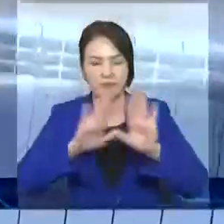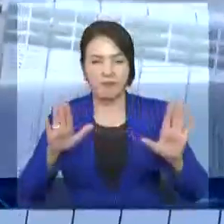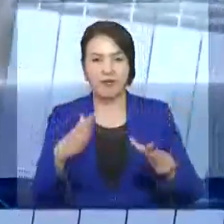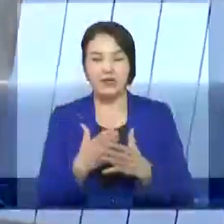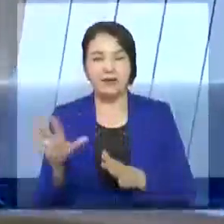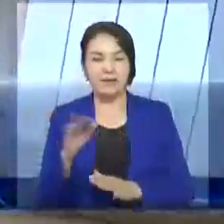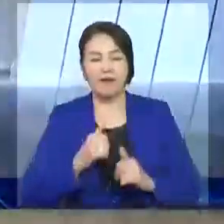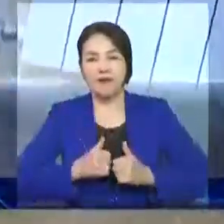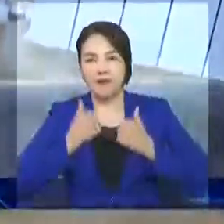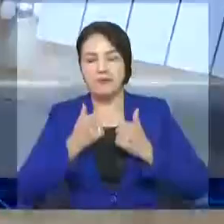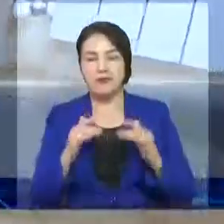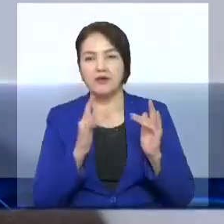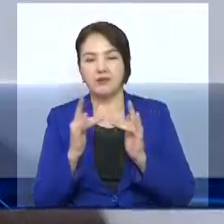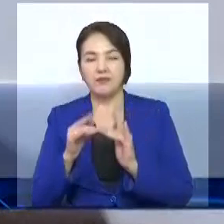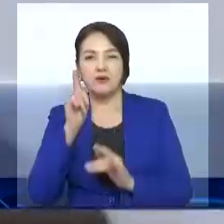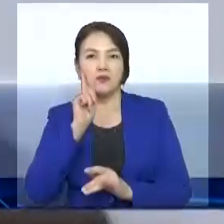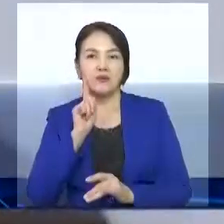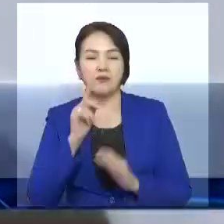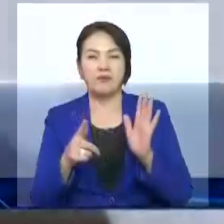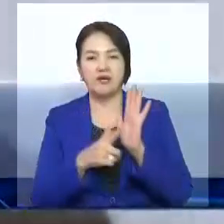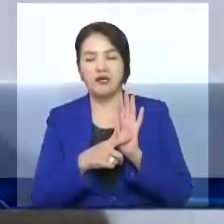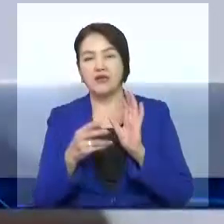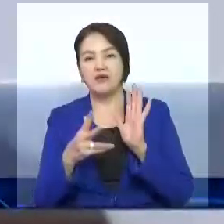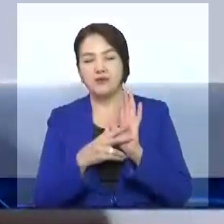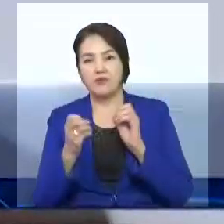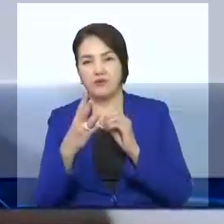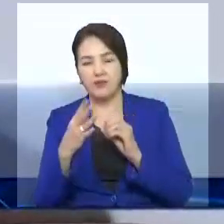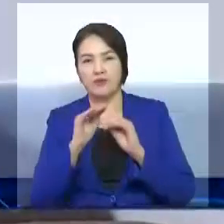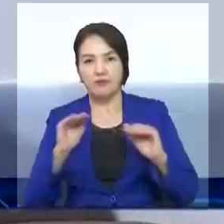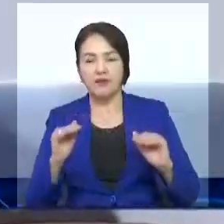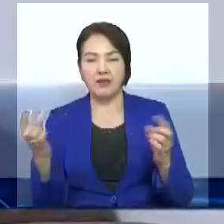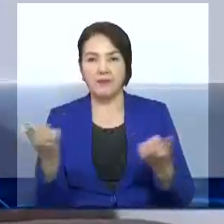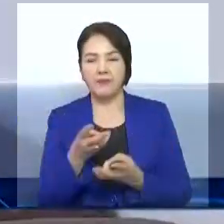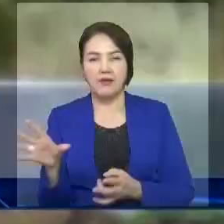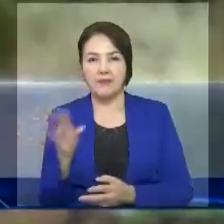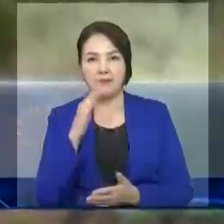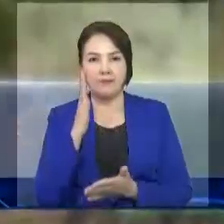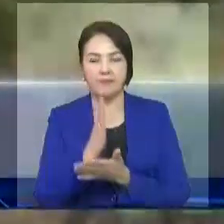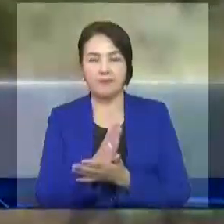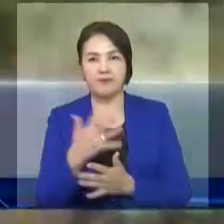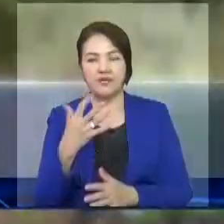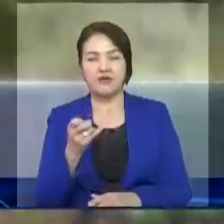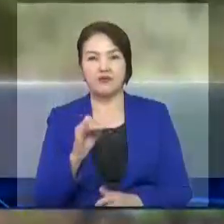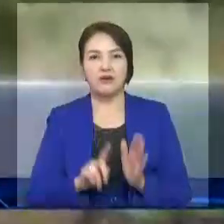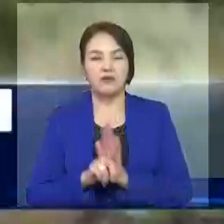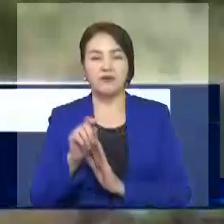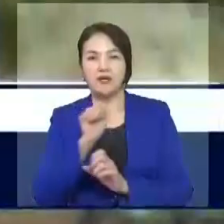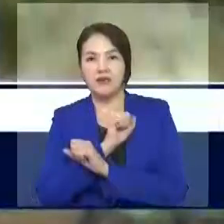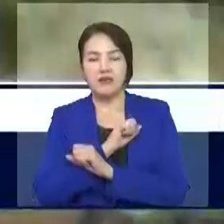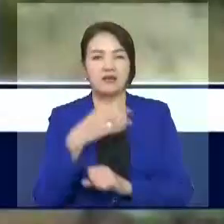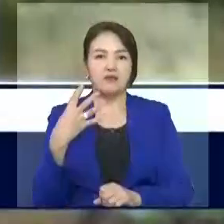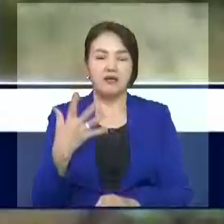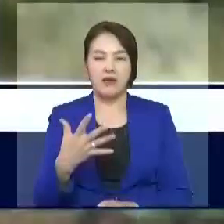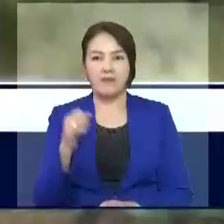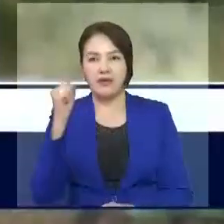үшін барын салады. Жатын орындар жайлы, 7-14 жас аралығындағы балаға қажеттінің бәрі бар. 5-ші маусымда басталған демалыс